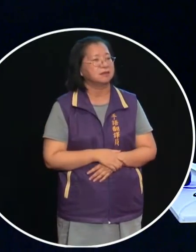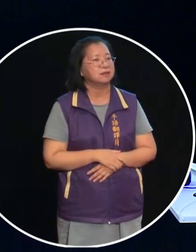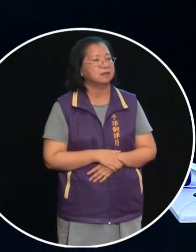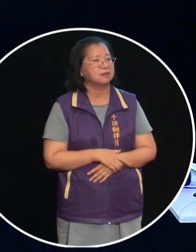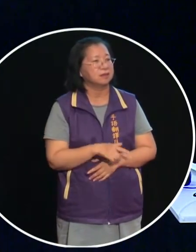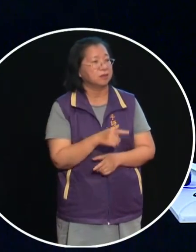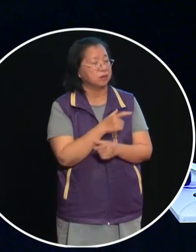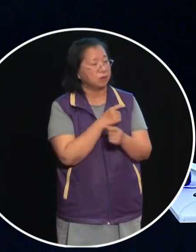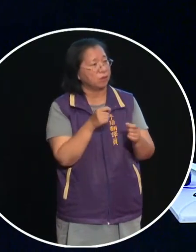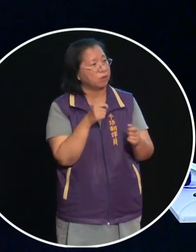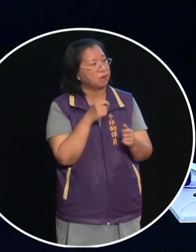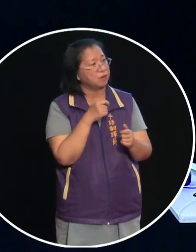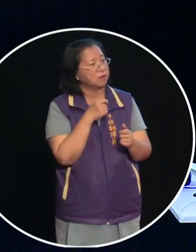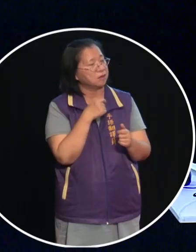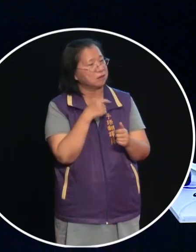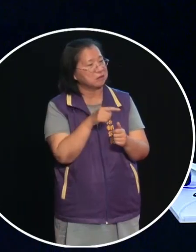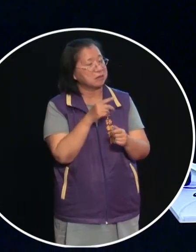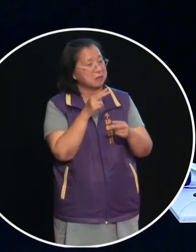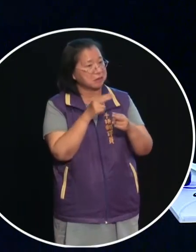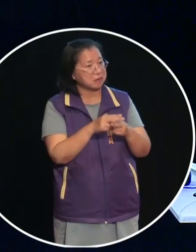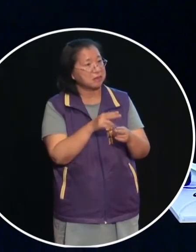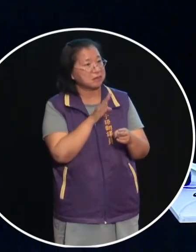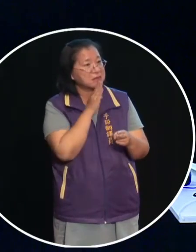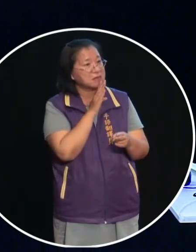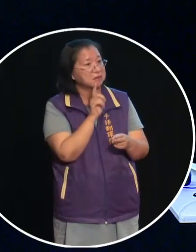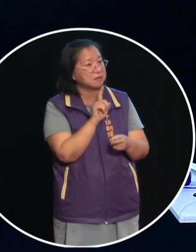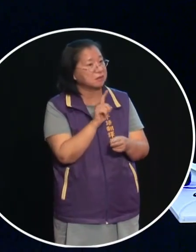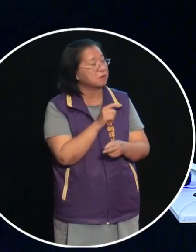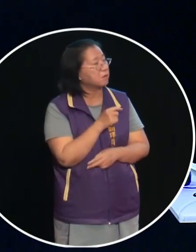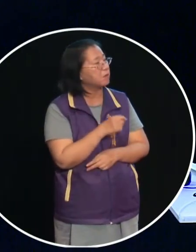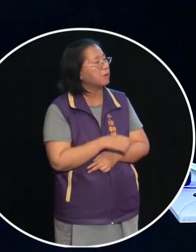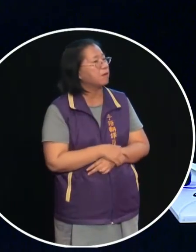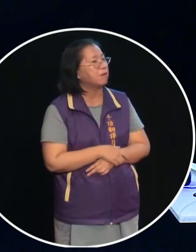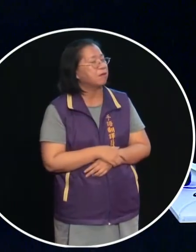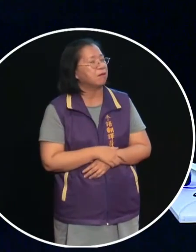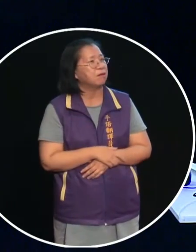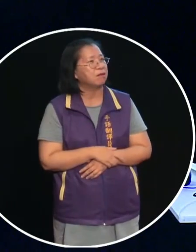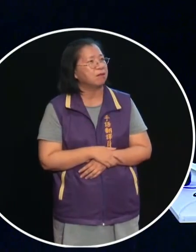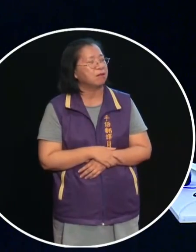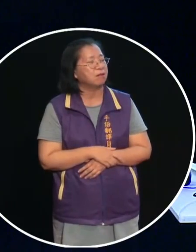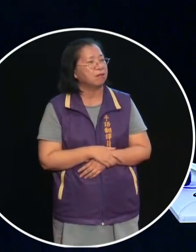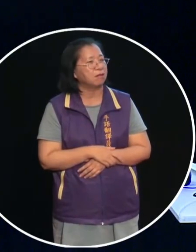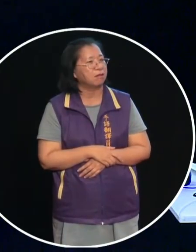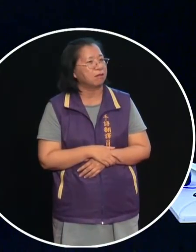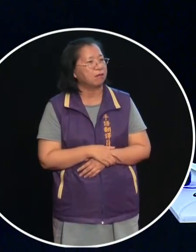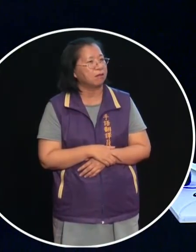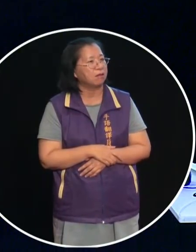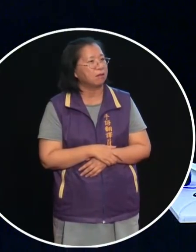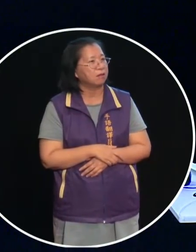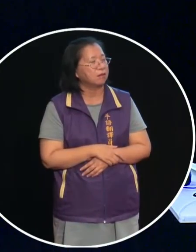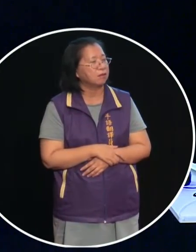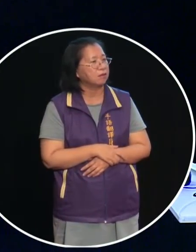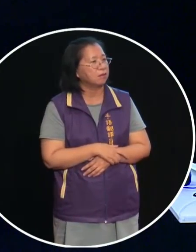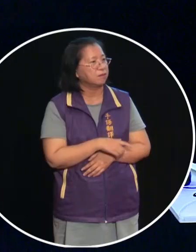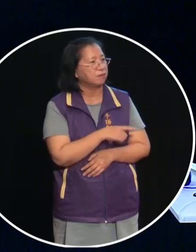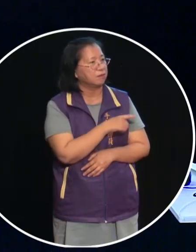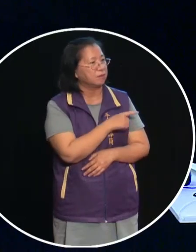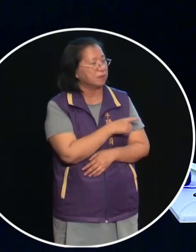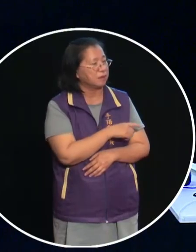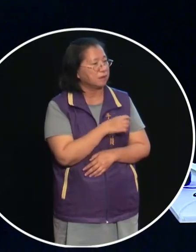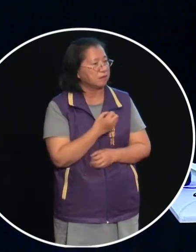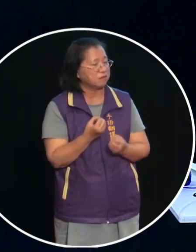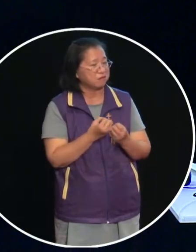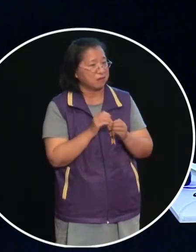宗教，他们的信仰就是反共。那他们想要在韩国发展之